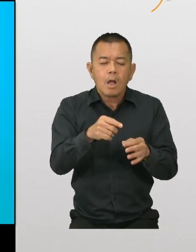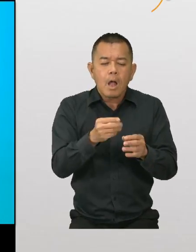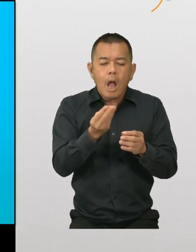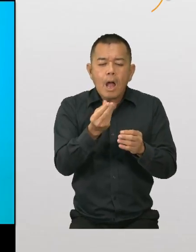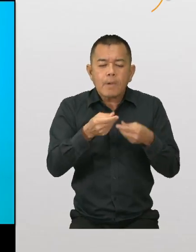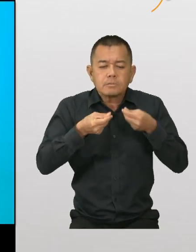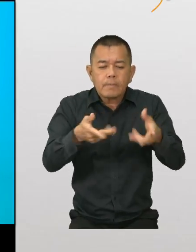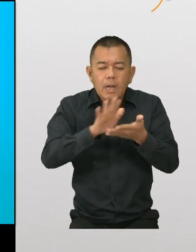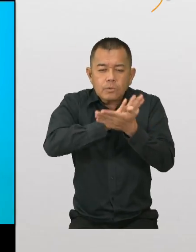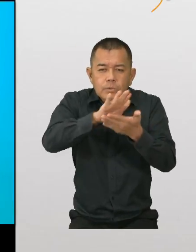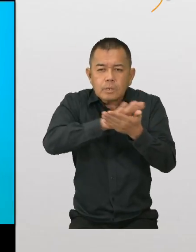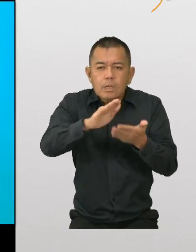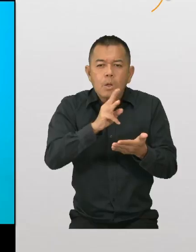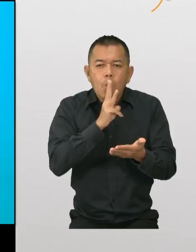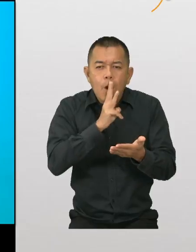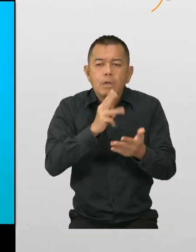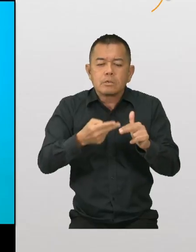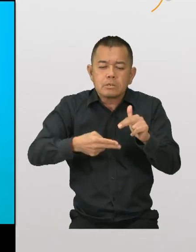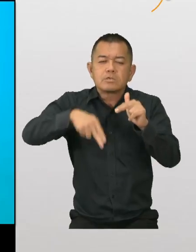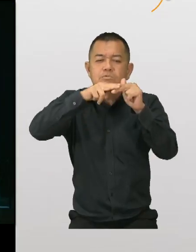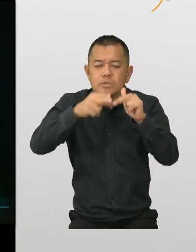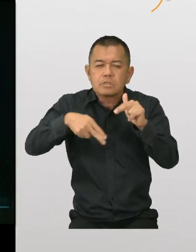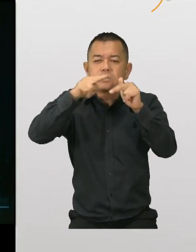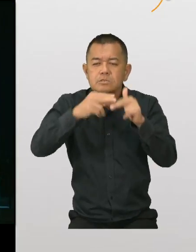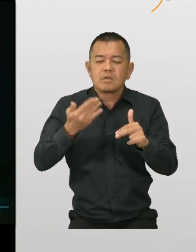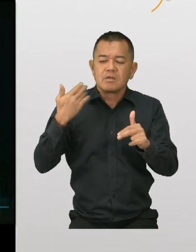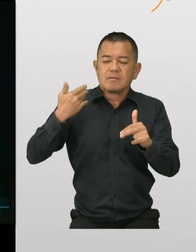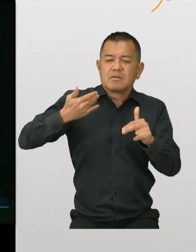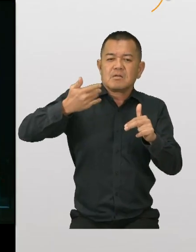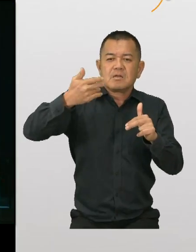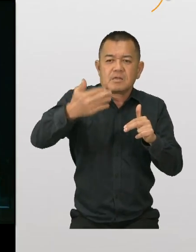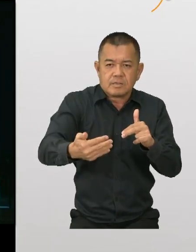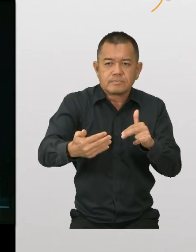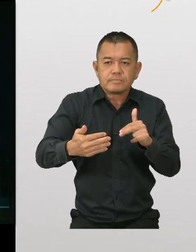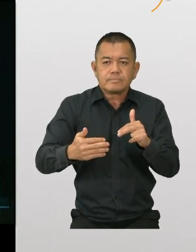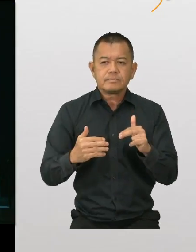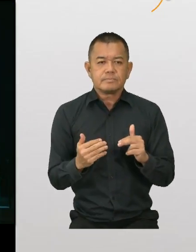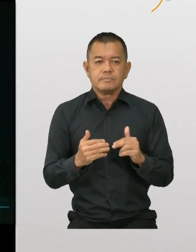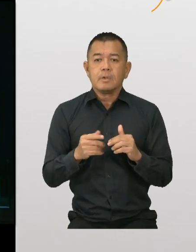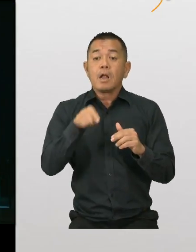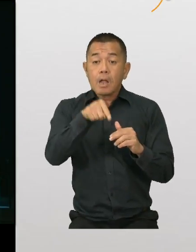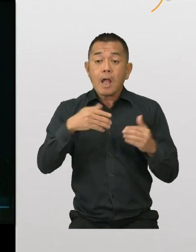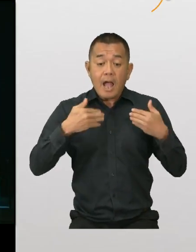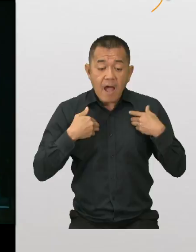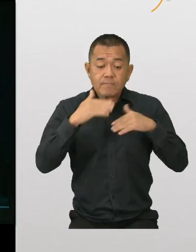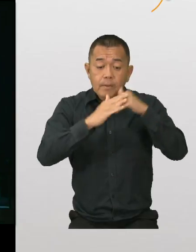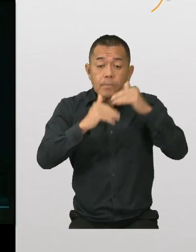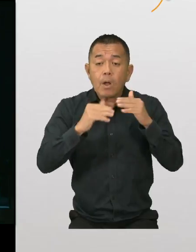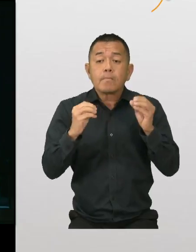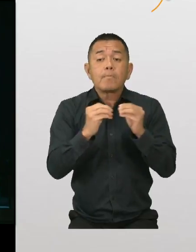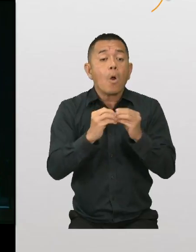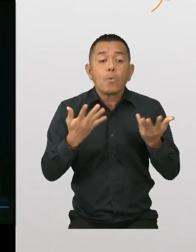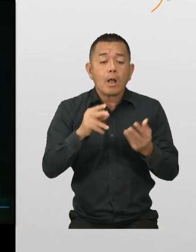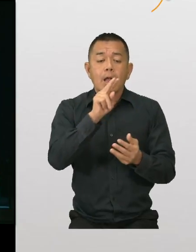金 We also 建 need 造 to 新生 build 水 more 厂 new water 和海水 factories 淡 and 化 desalination plants 增加 to produce 国 more 内 of our own 水的 water 产 in 量